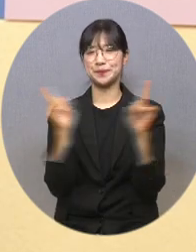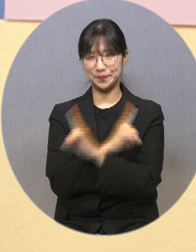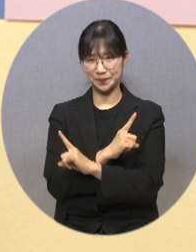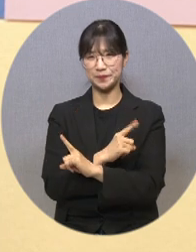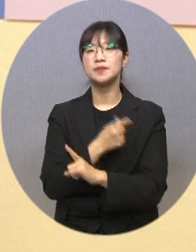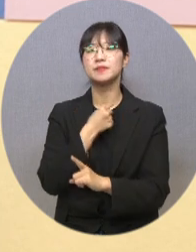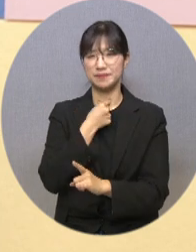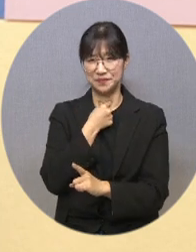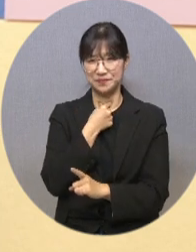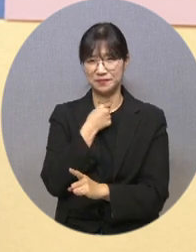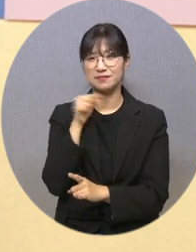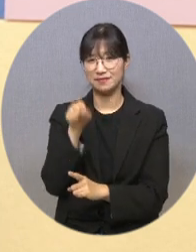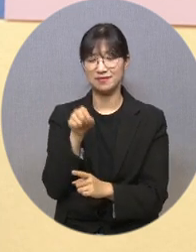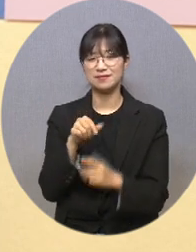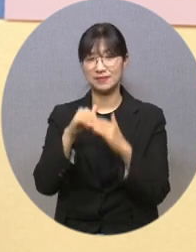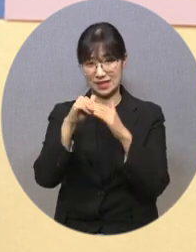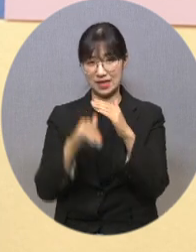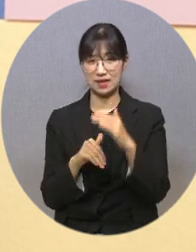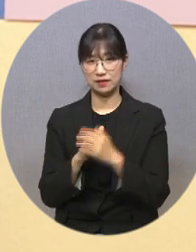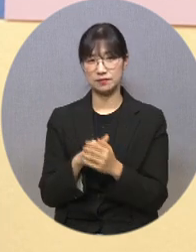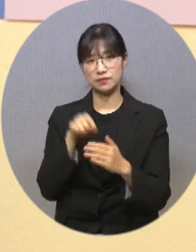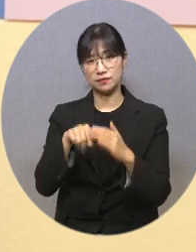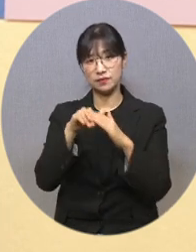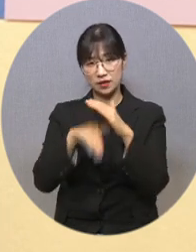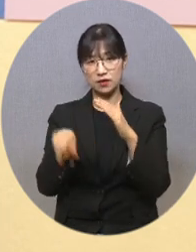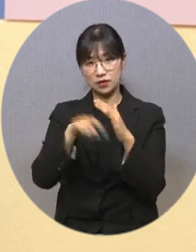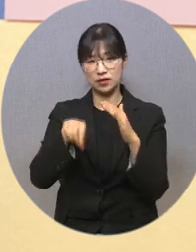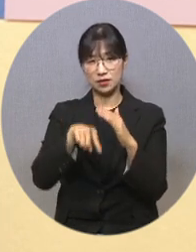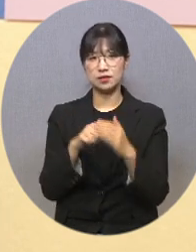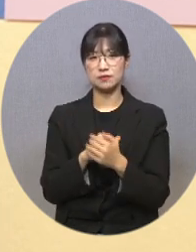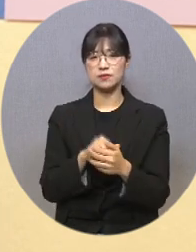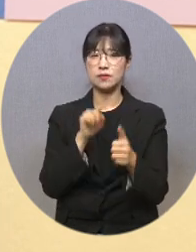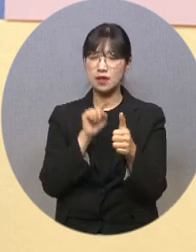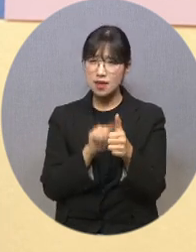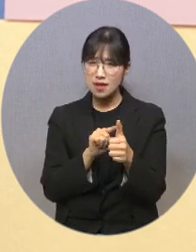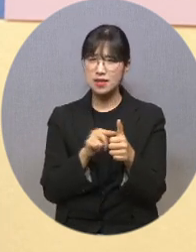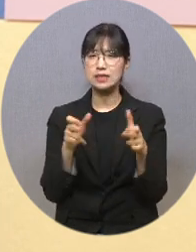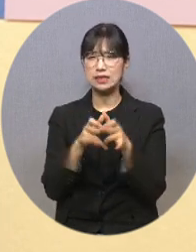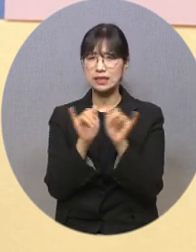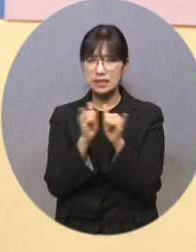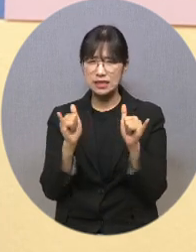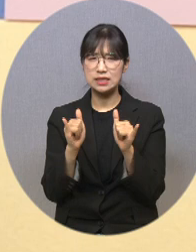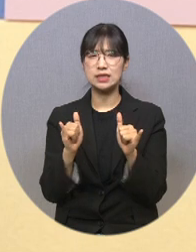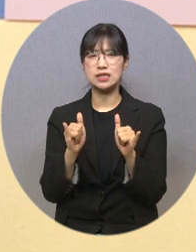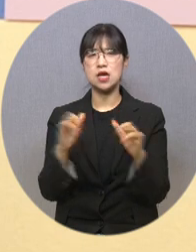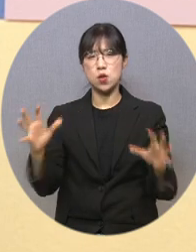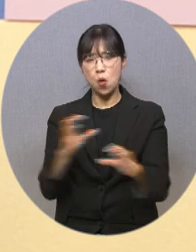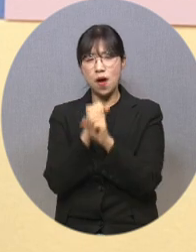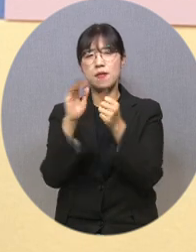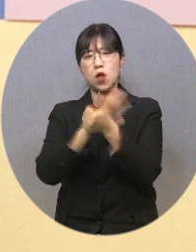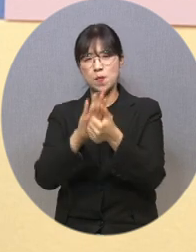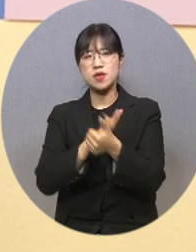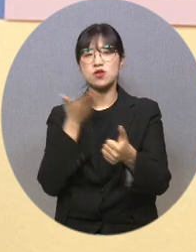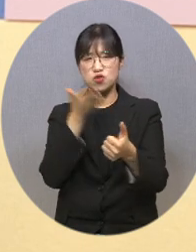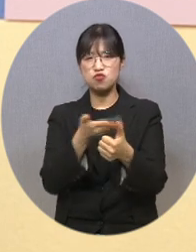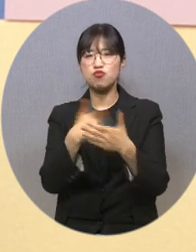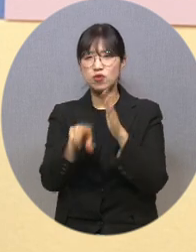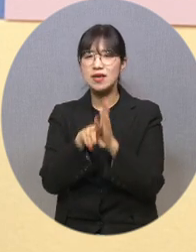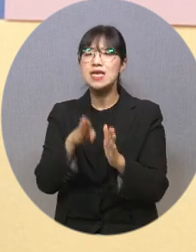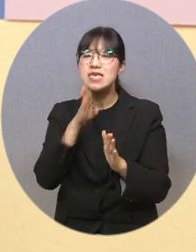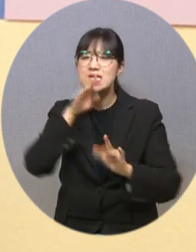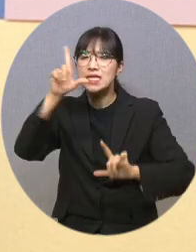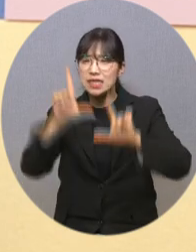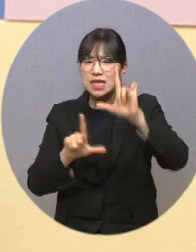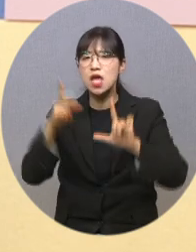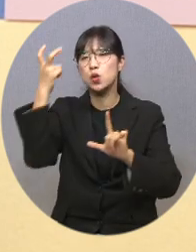네. 조례 내용이 이제 발달장애인의 종합 서비스 개발을 위한 실태 조사를 좀 실시할 수 있도록 네.